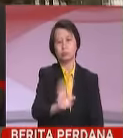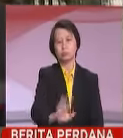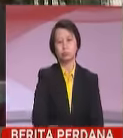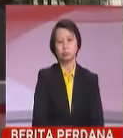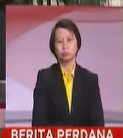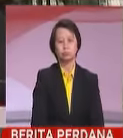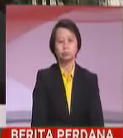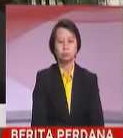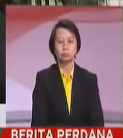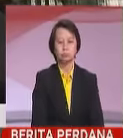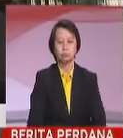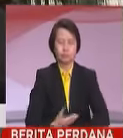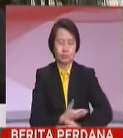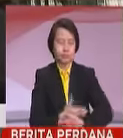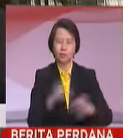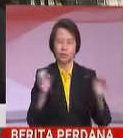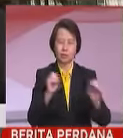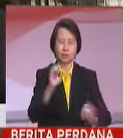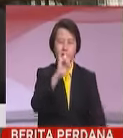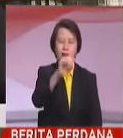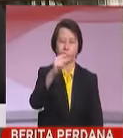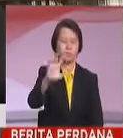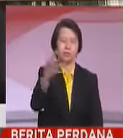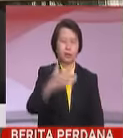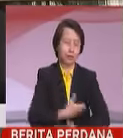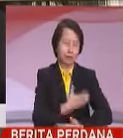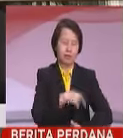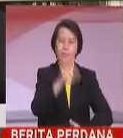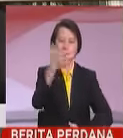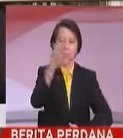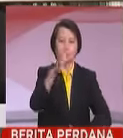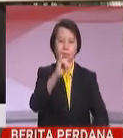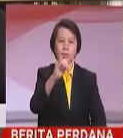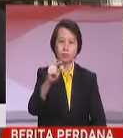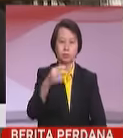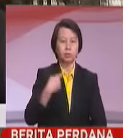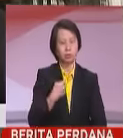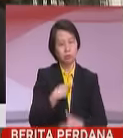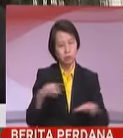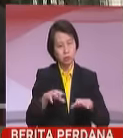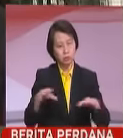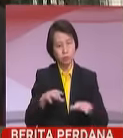create any IG ke apa ke. Just ada pun yang kita buat